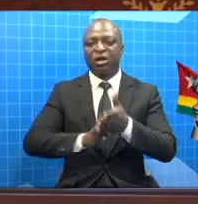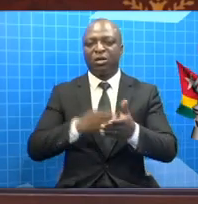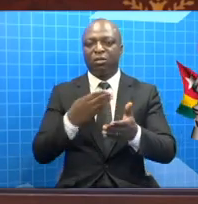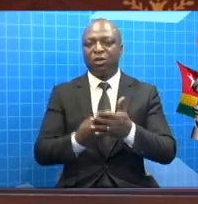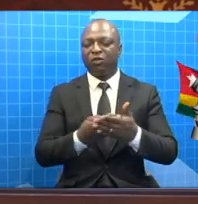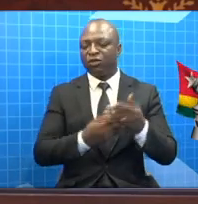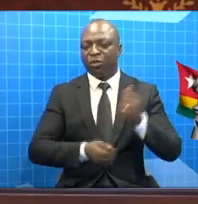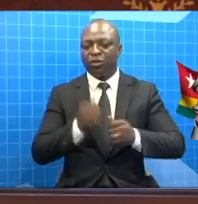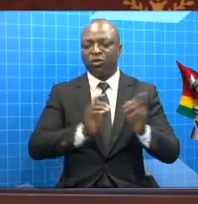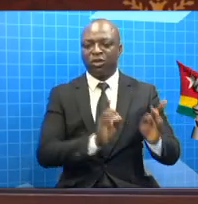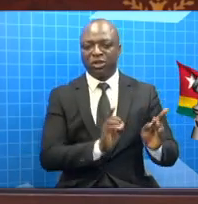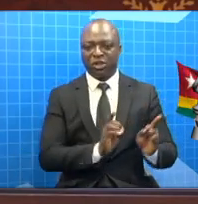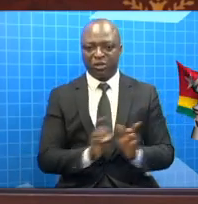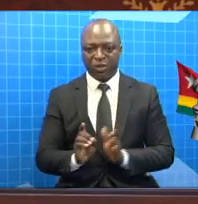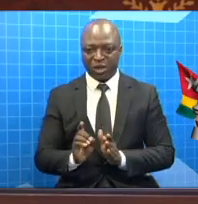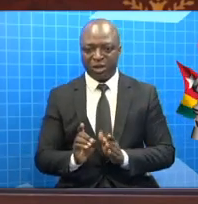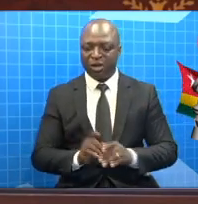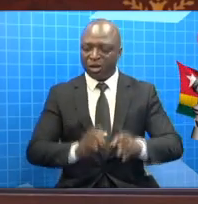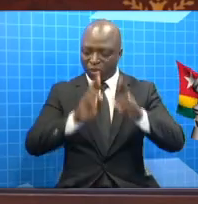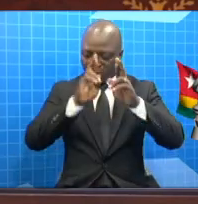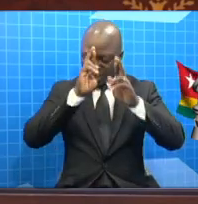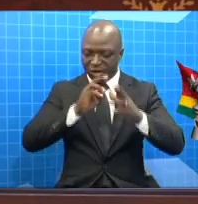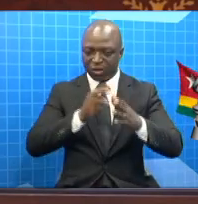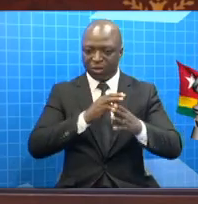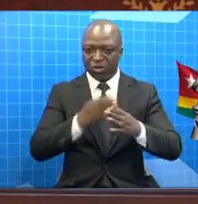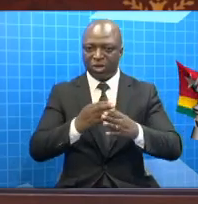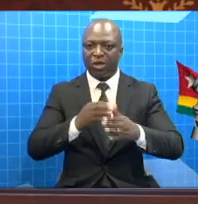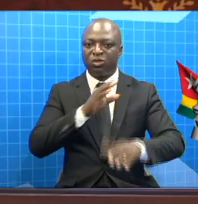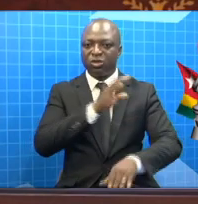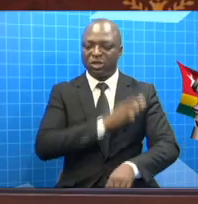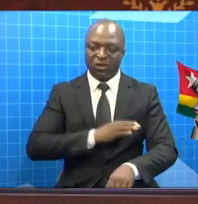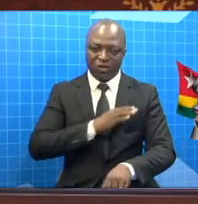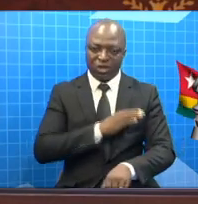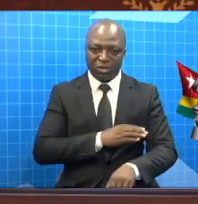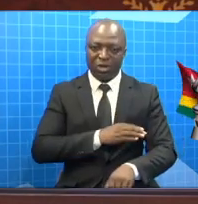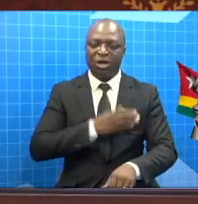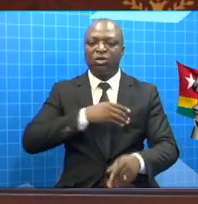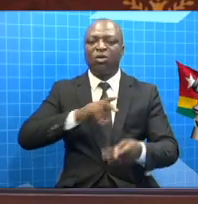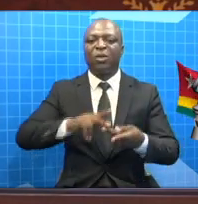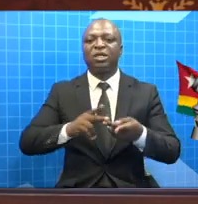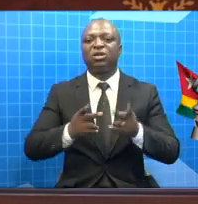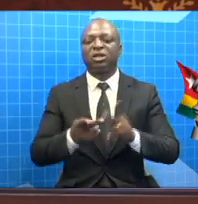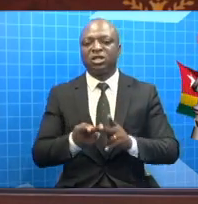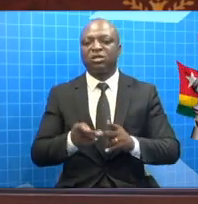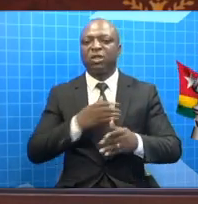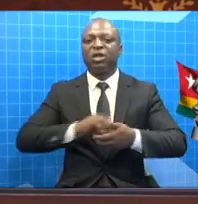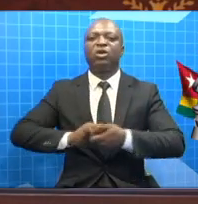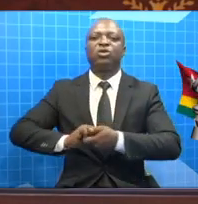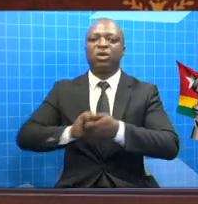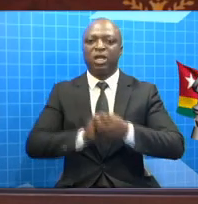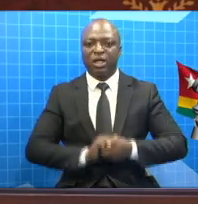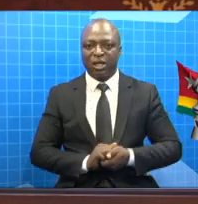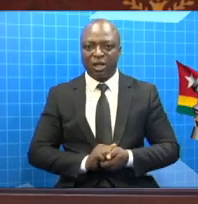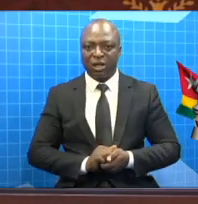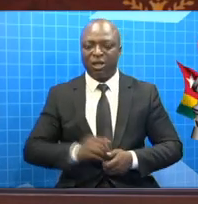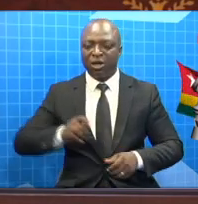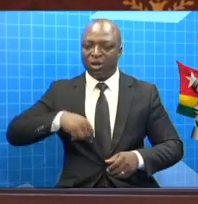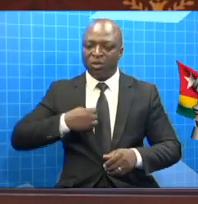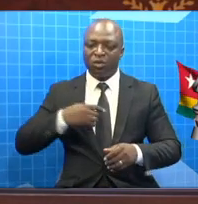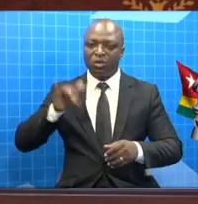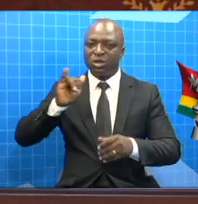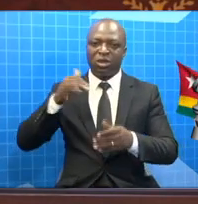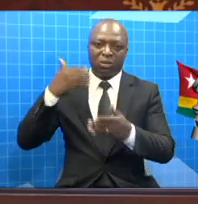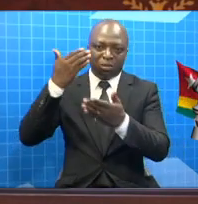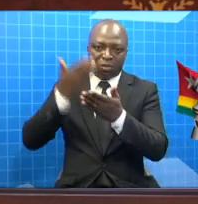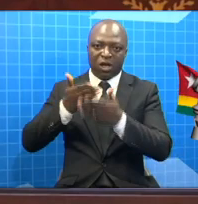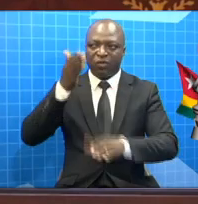de discipline, de respect mutuel, de civisme, de patriotisme et de solidarité, nous y parviendrons.